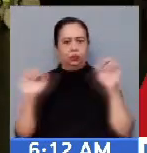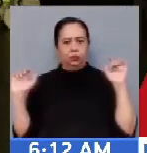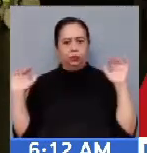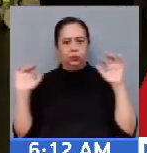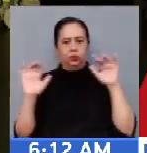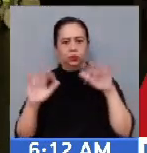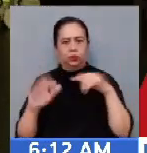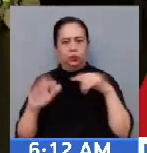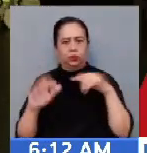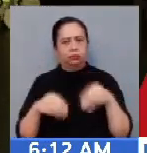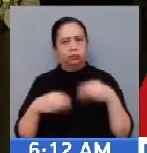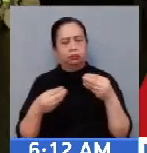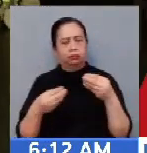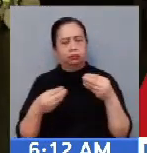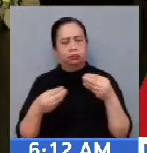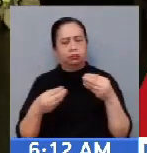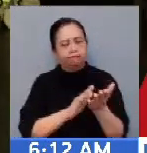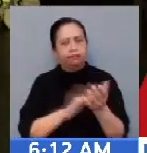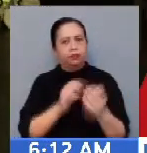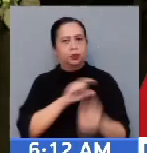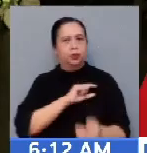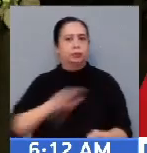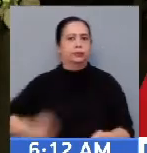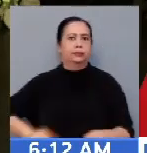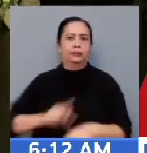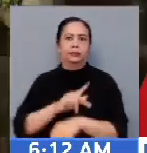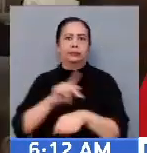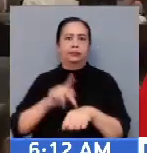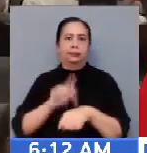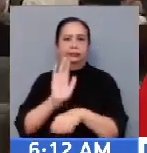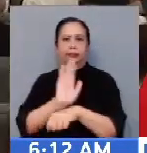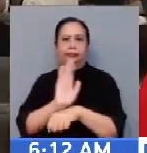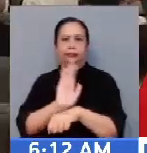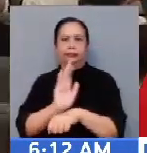ng pugay sa Queen of Philippine Movies.